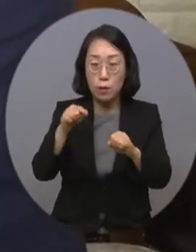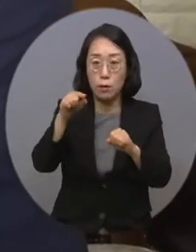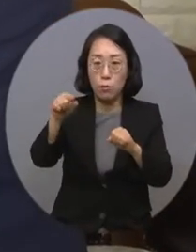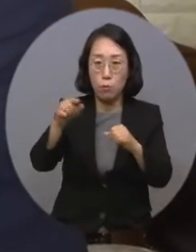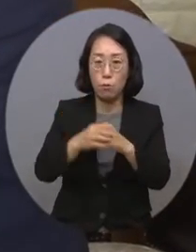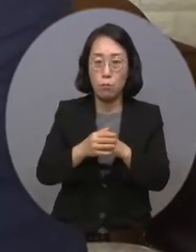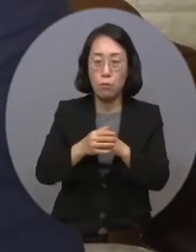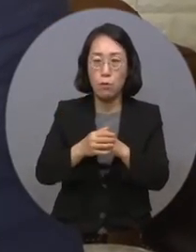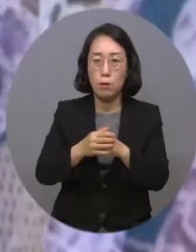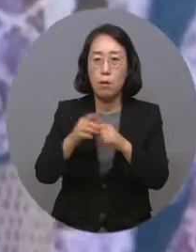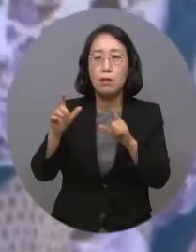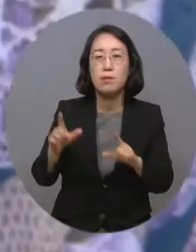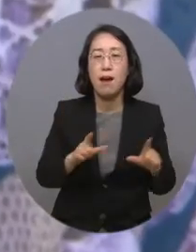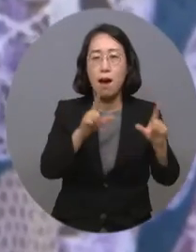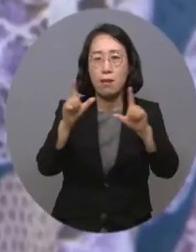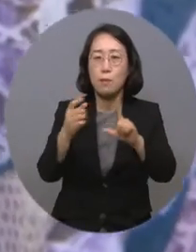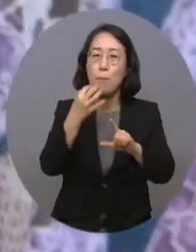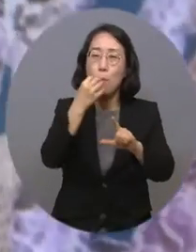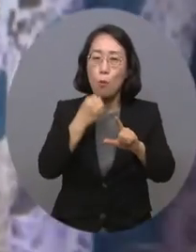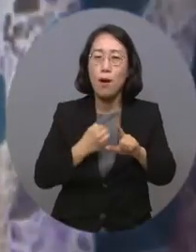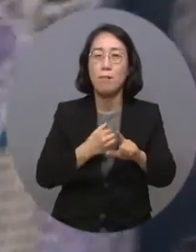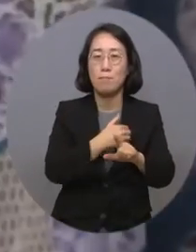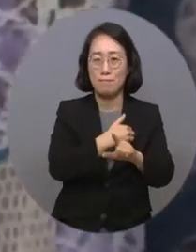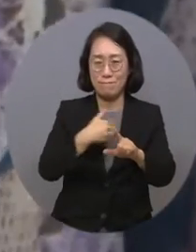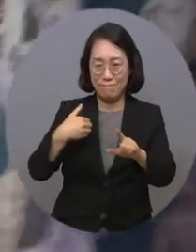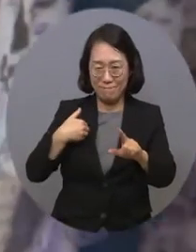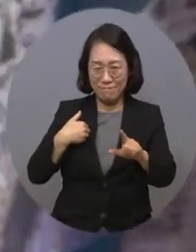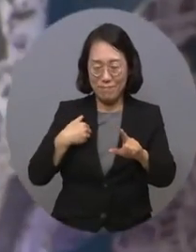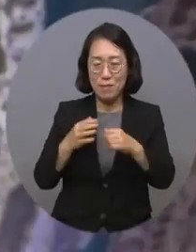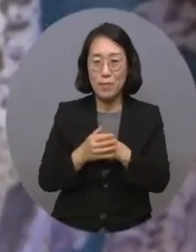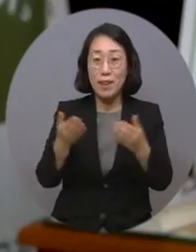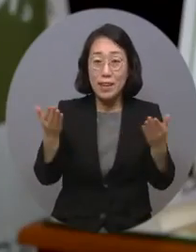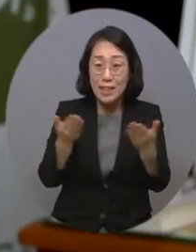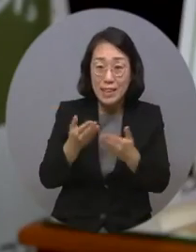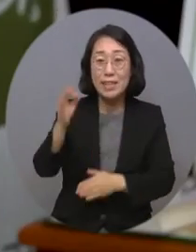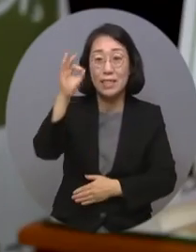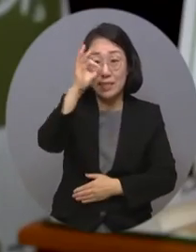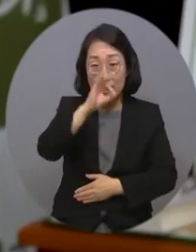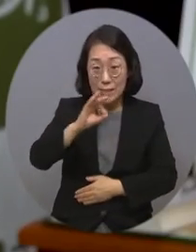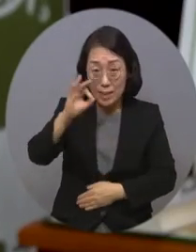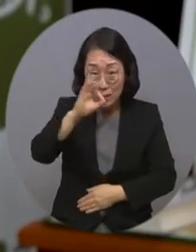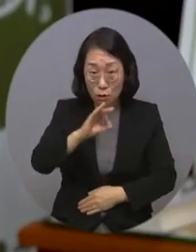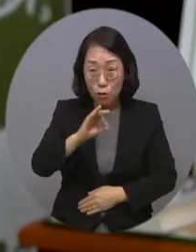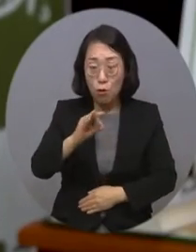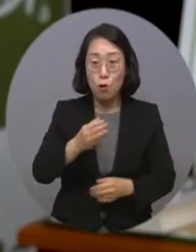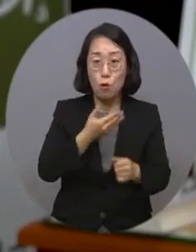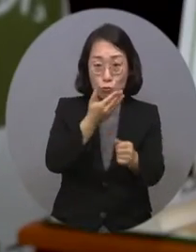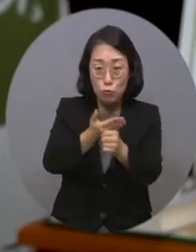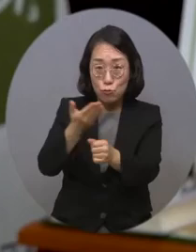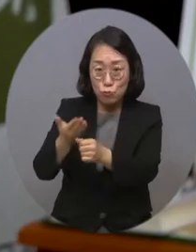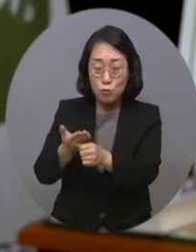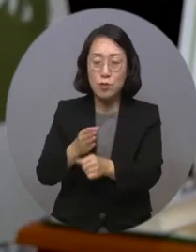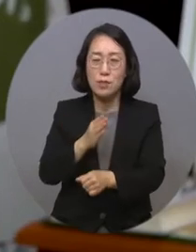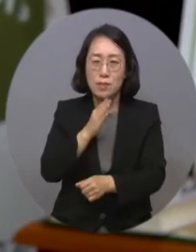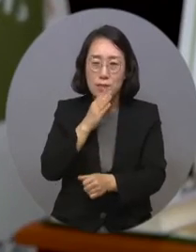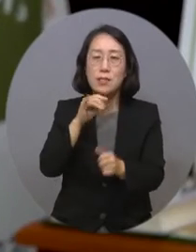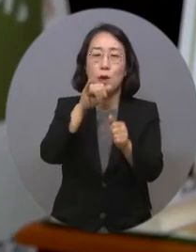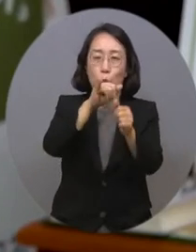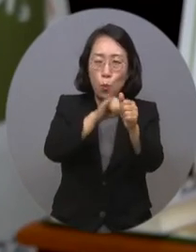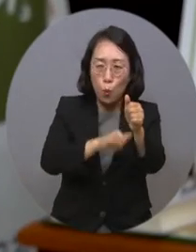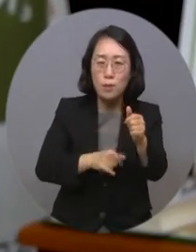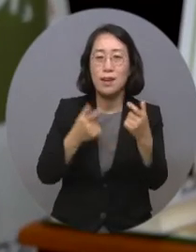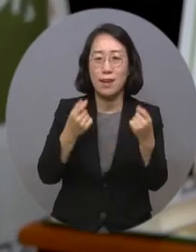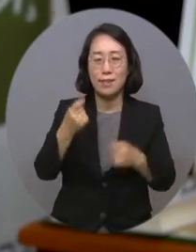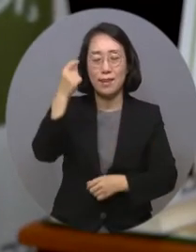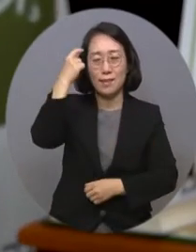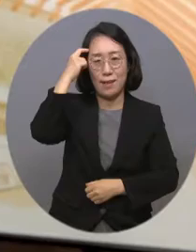생의 보람이잖아요. 네네. 이 시장형 일자리를 많이 찾아서 일자리를 드리는 게 진정은 효자 군수다. 네.